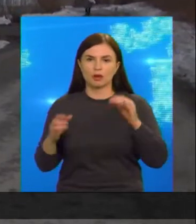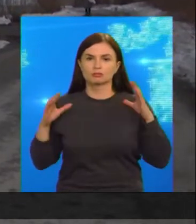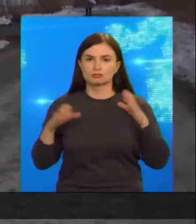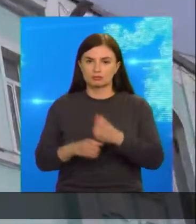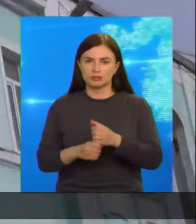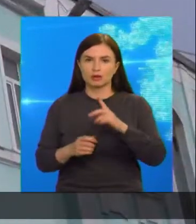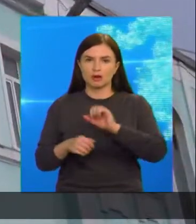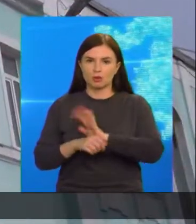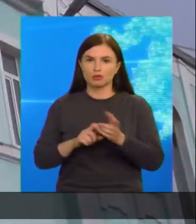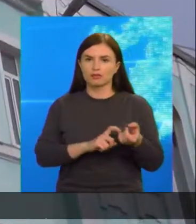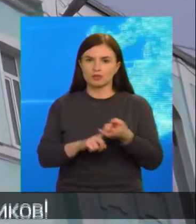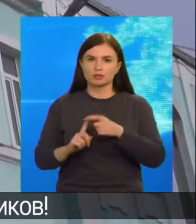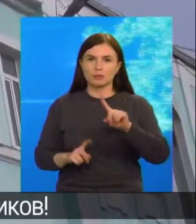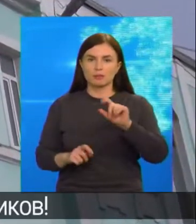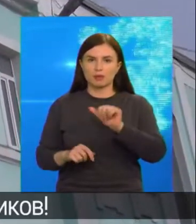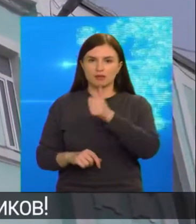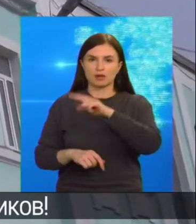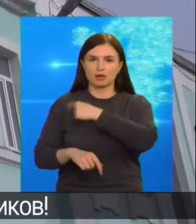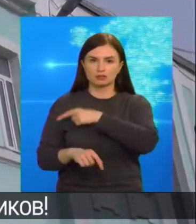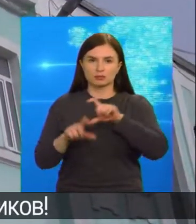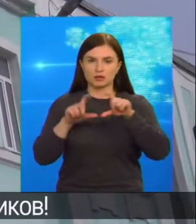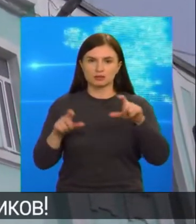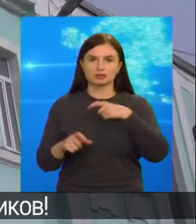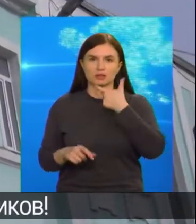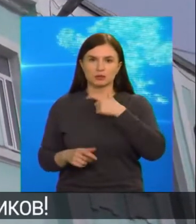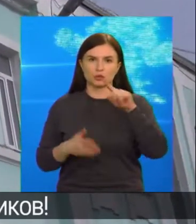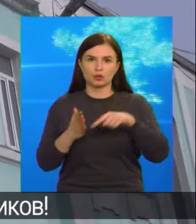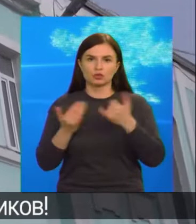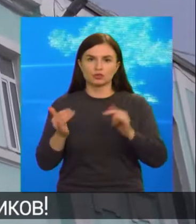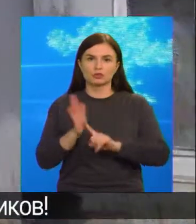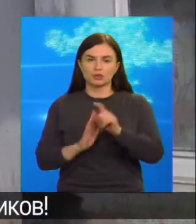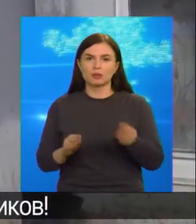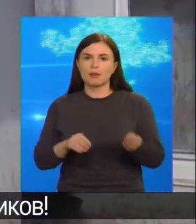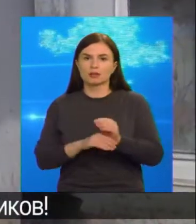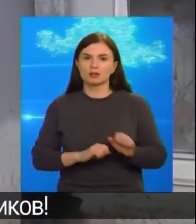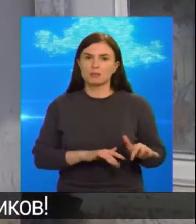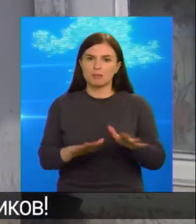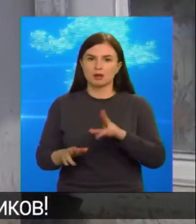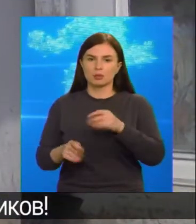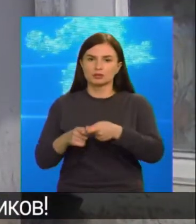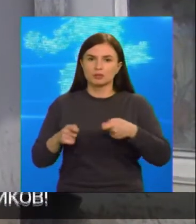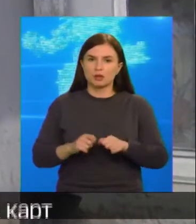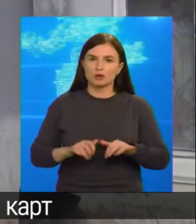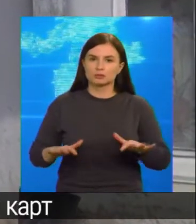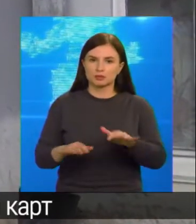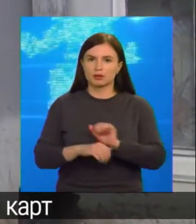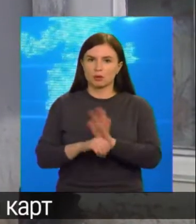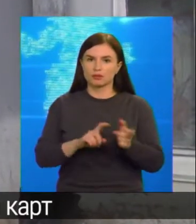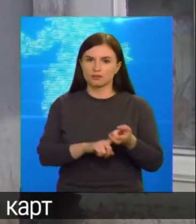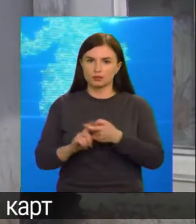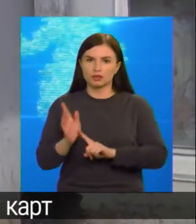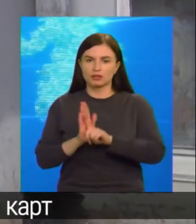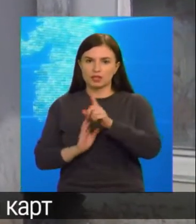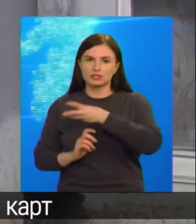очага коронавируса в первой городской больнице Златоуста. В городе сейчас введены дополнительные меры по замедлению распространения COVID-19.